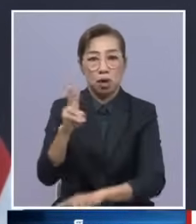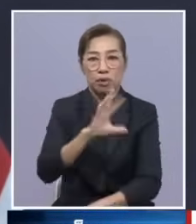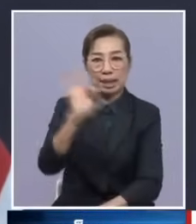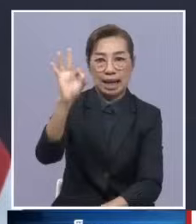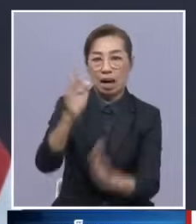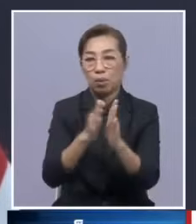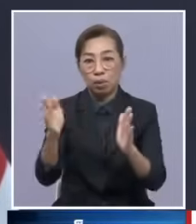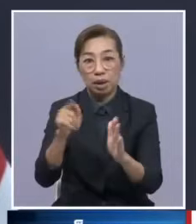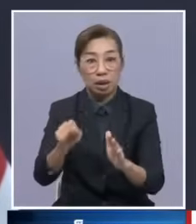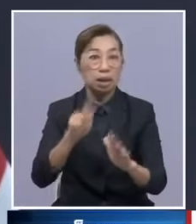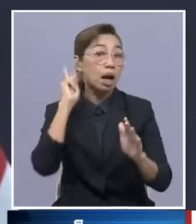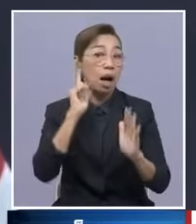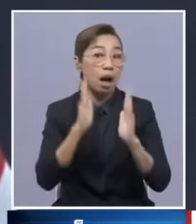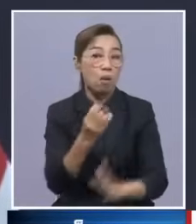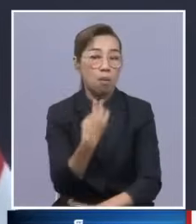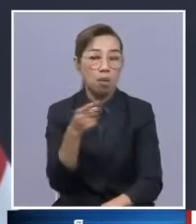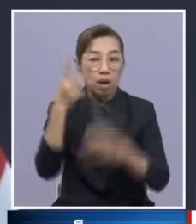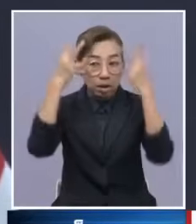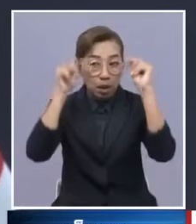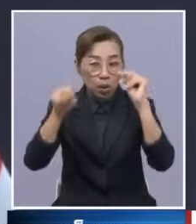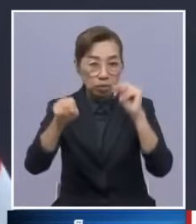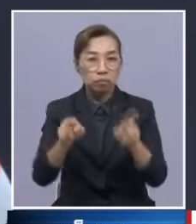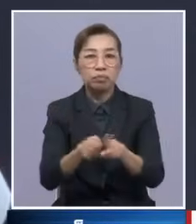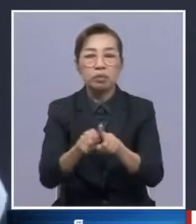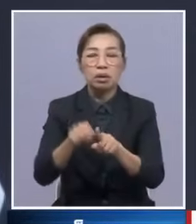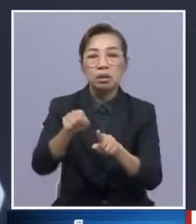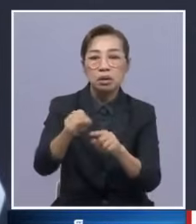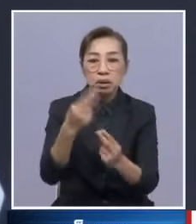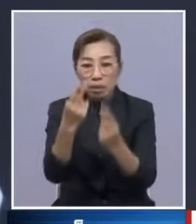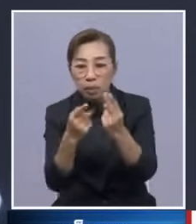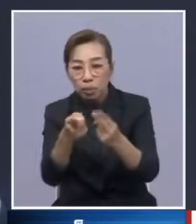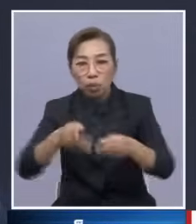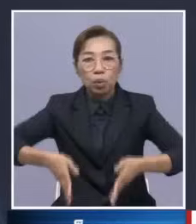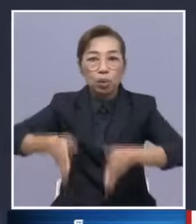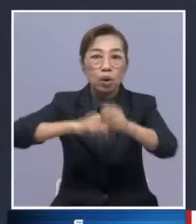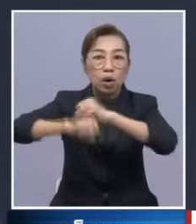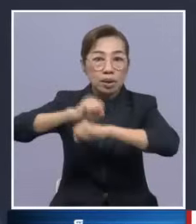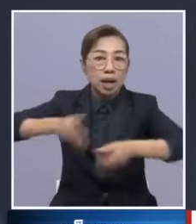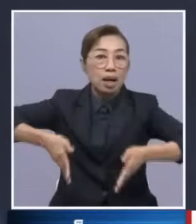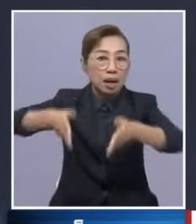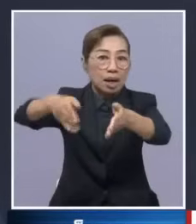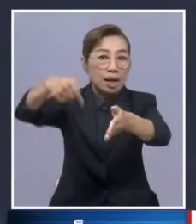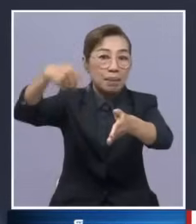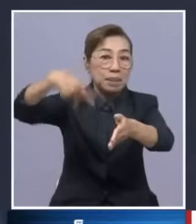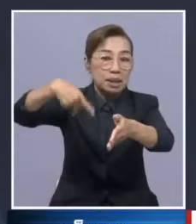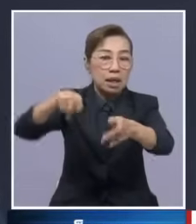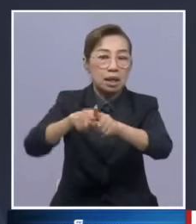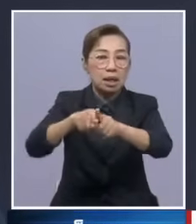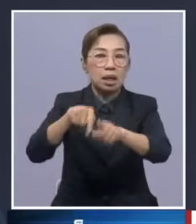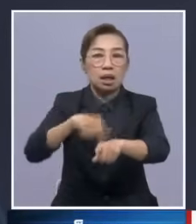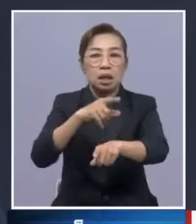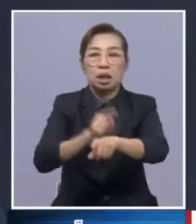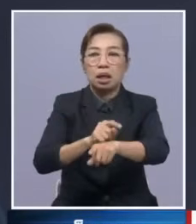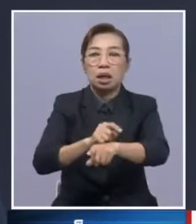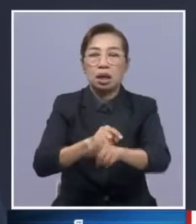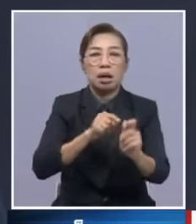านว่าคิวของท่านนายกรัฐมนตรีนอกเหนือจากการไปติดตามความคืบหน้าเส้นทางโครงการทางหลวงพิเศษระหว่างเมืองสายบางใหญ่กาญจ